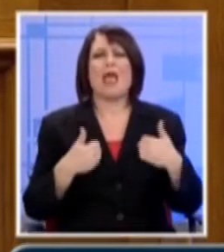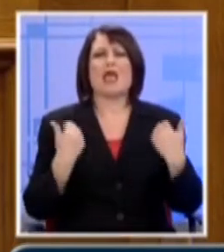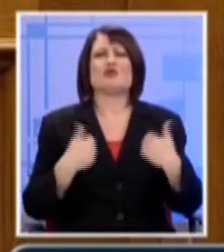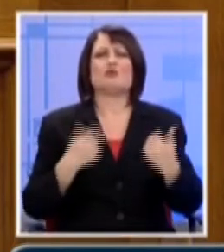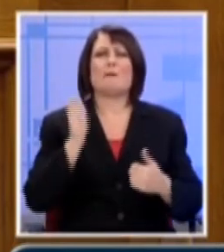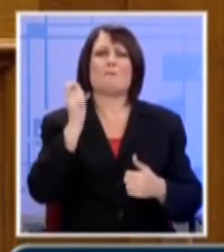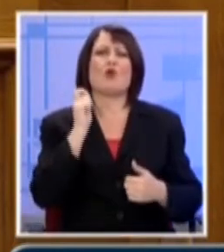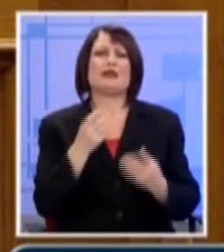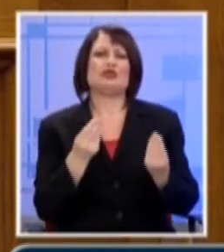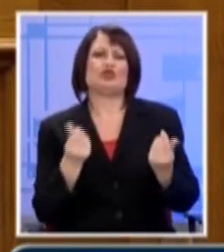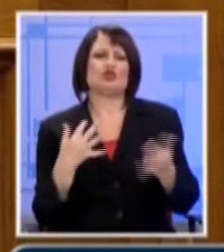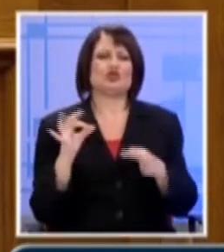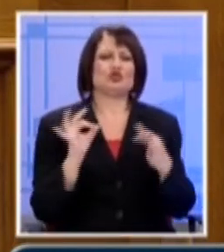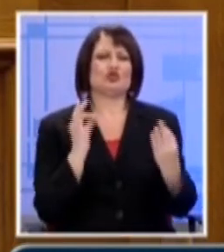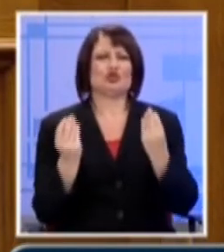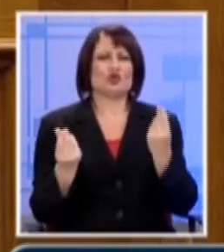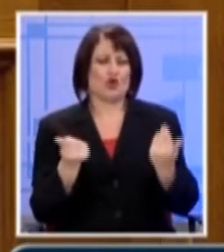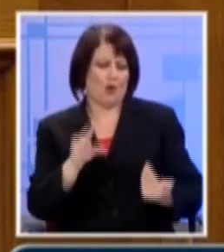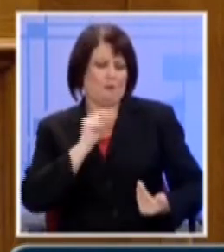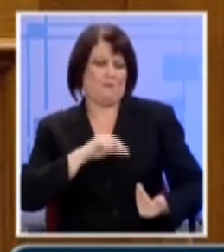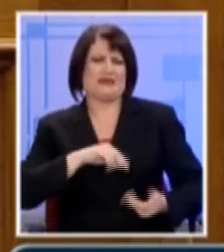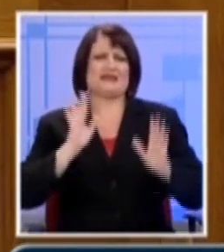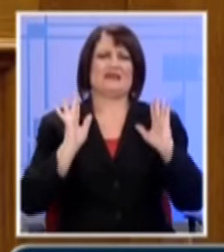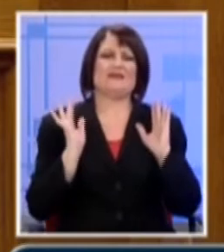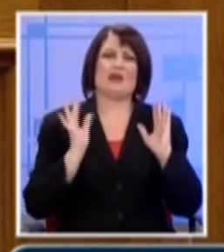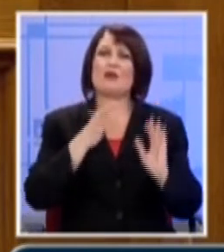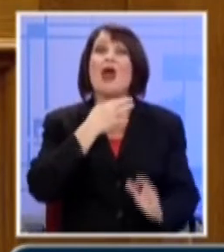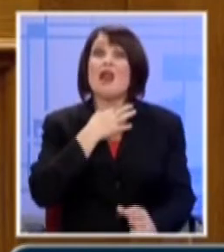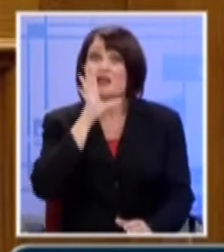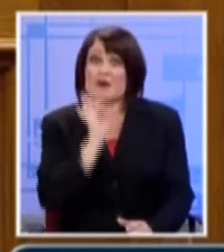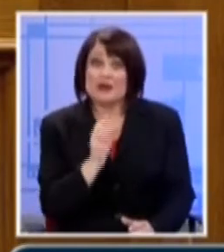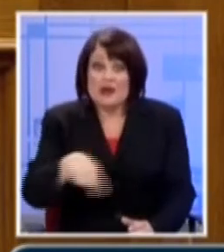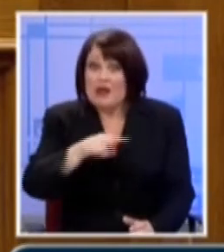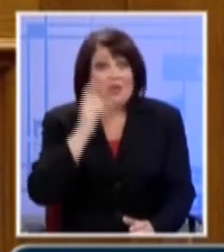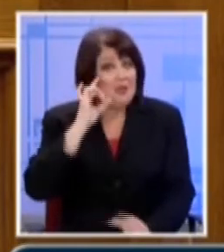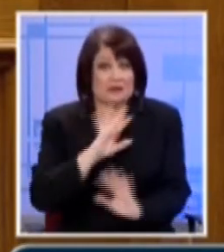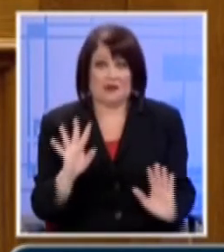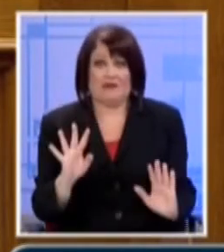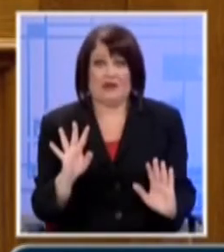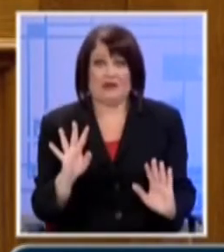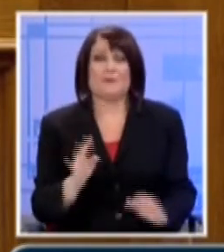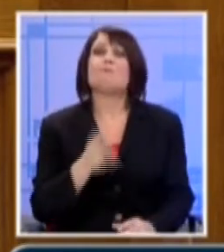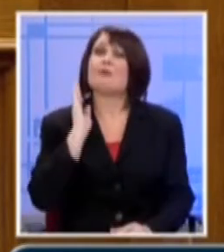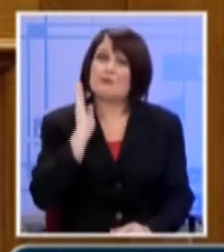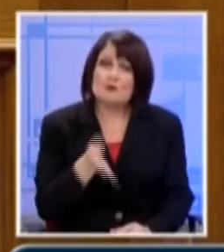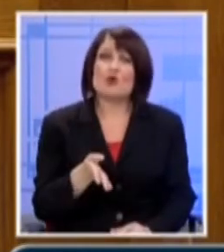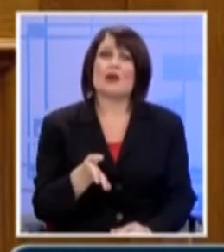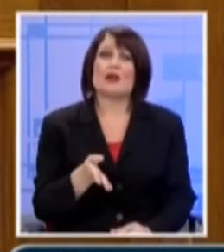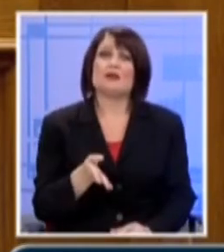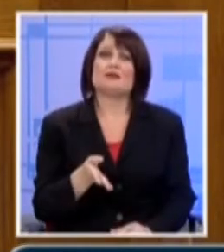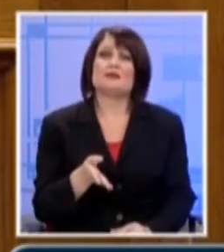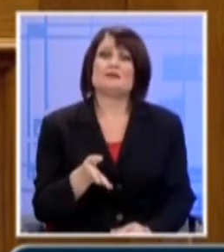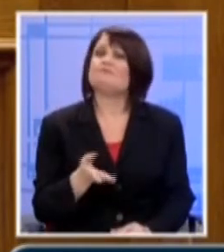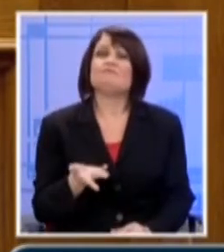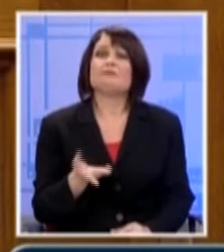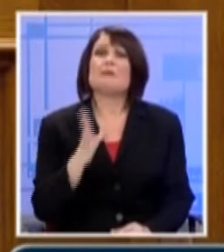και κομματικών τακτικισμών, πολύ μακριά από τις πραγματικές ανάγκες. Πόσο μπορεί, κυρίες και κύριοι βουλευτές, να